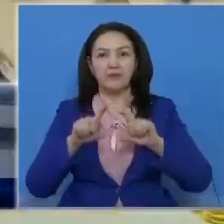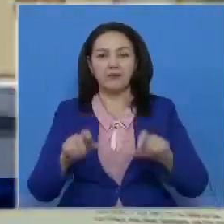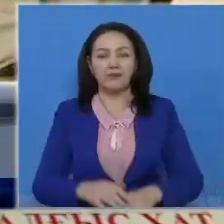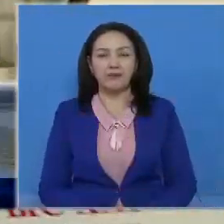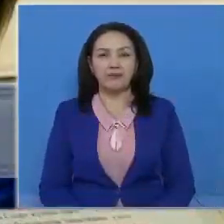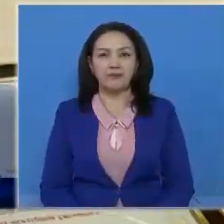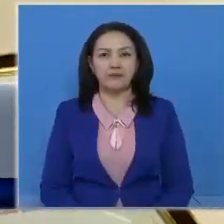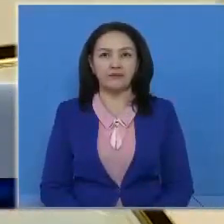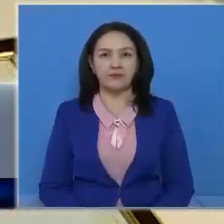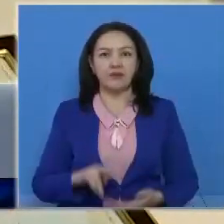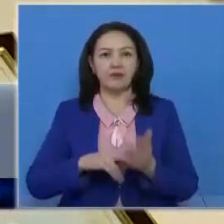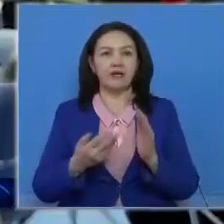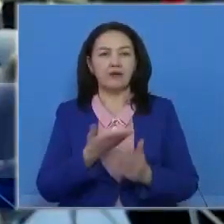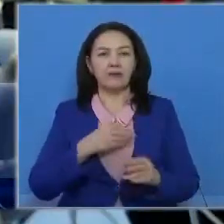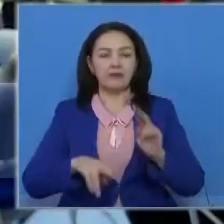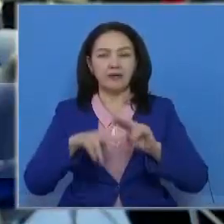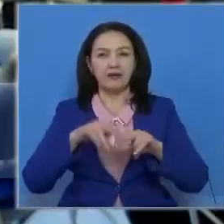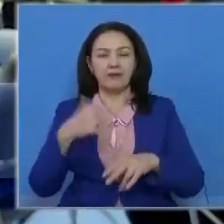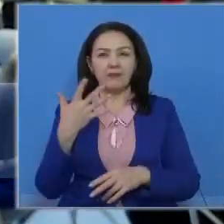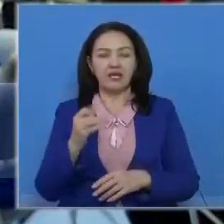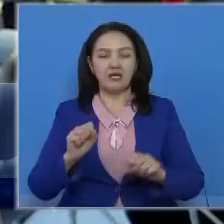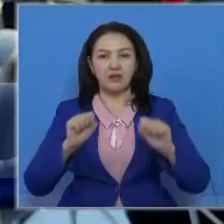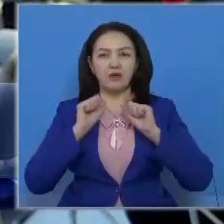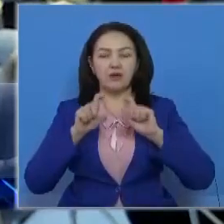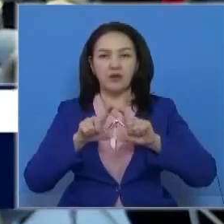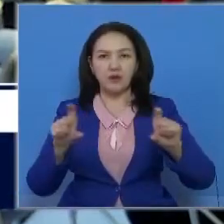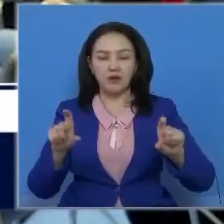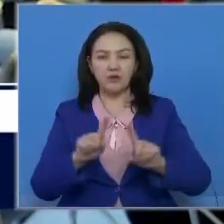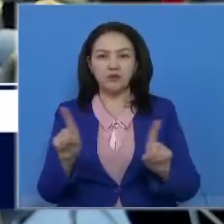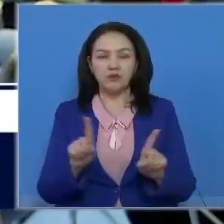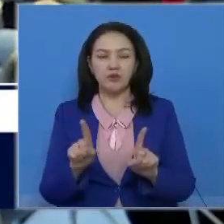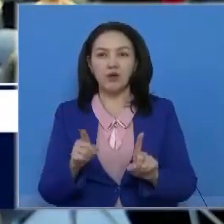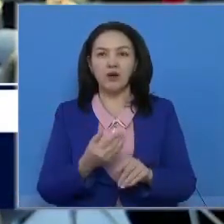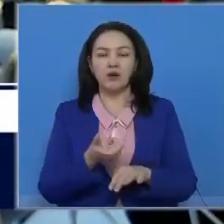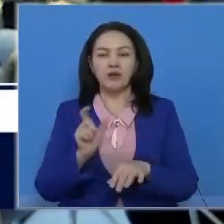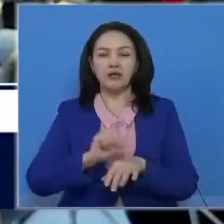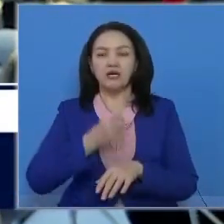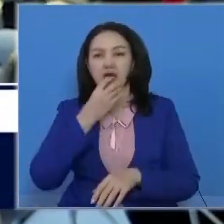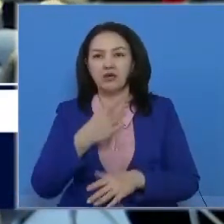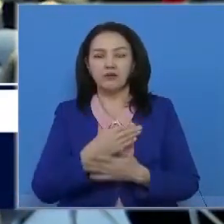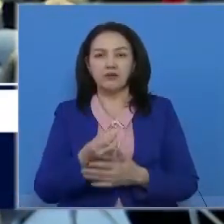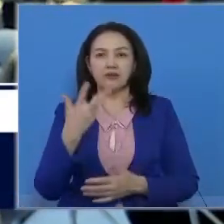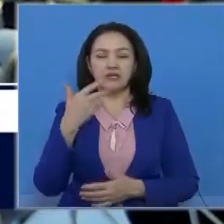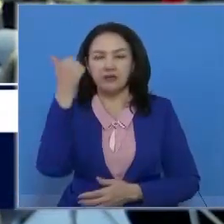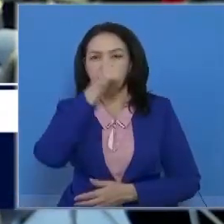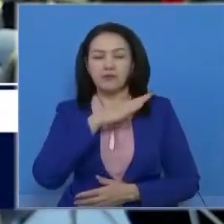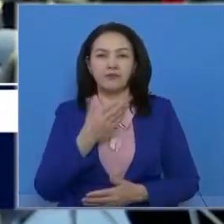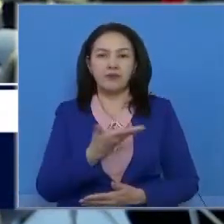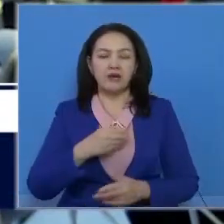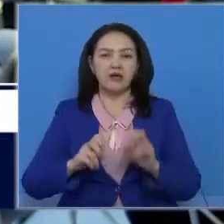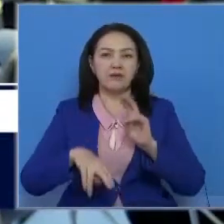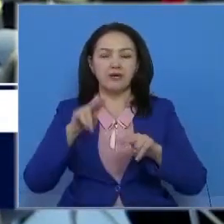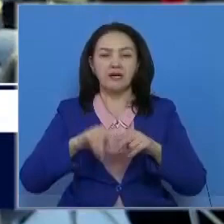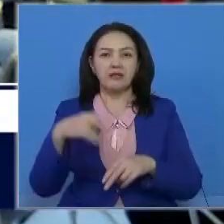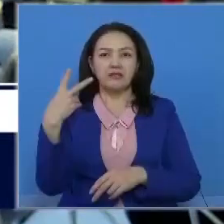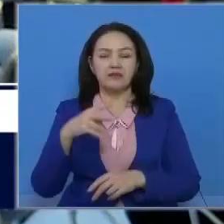В плане инфраструктуры мы построили 5 физкультурно-оздоровительных комплексов, что является очень хорошим результатом. За 3 года мы построили